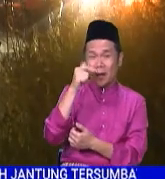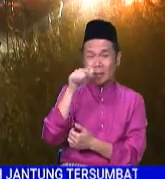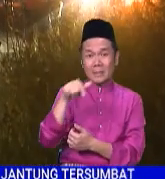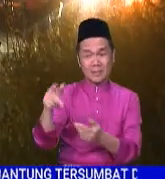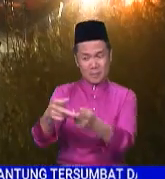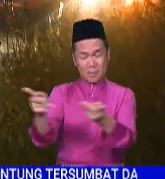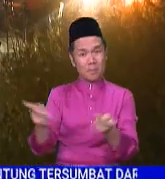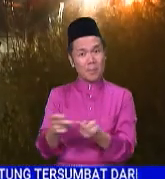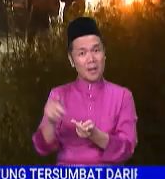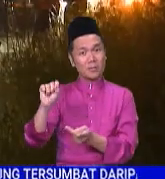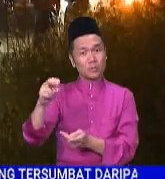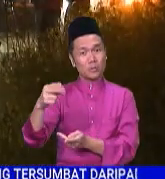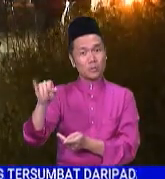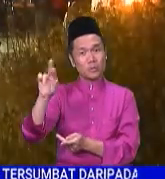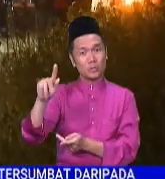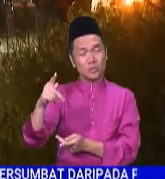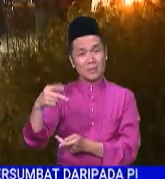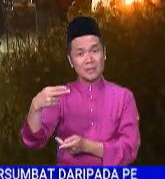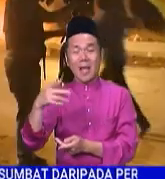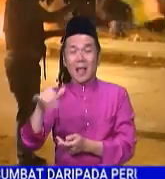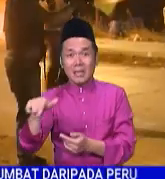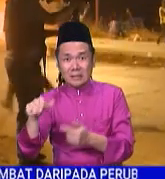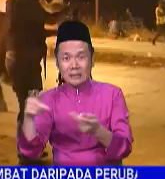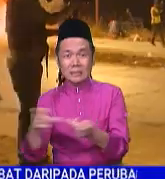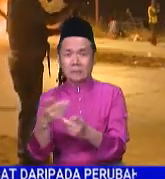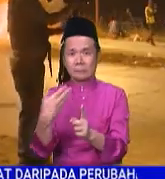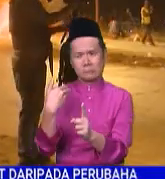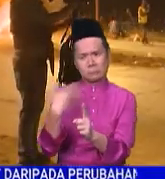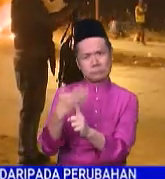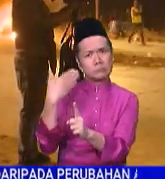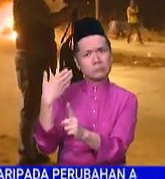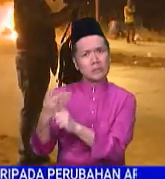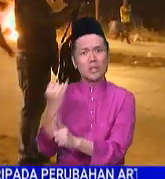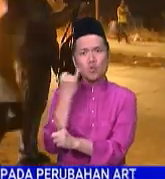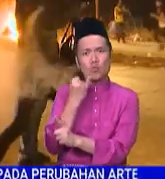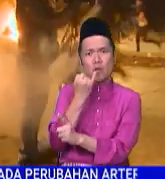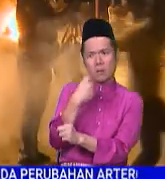Sheikh Jarrah menjadi sasaran dan ancaman pengusiran oleh tentera Israel.